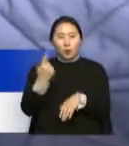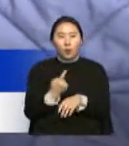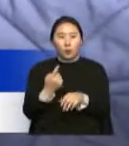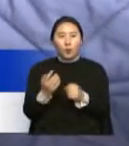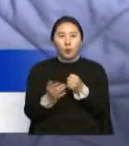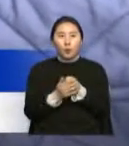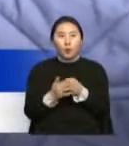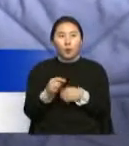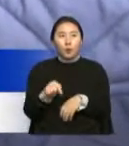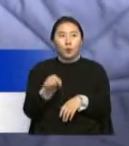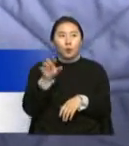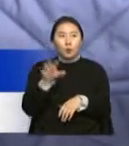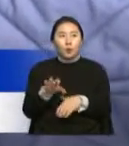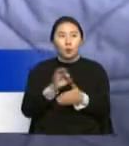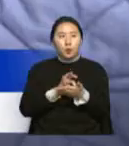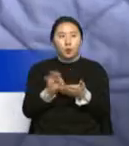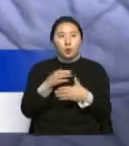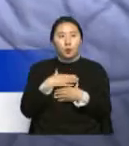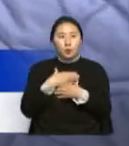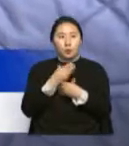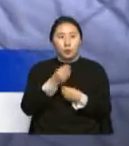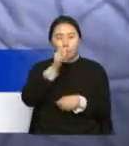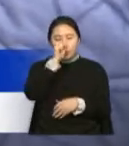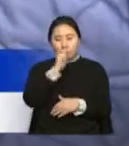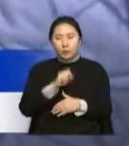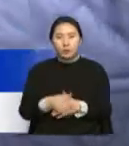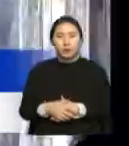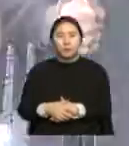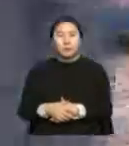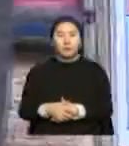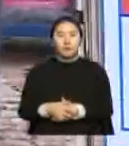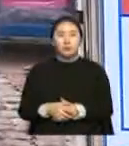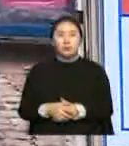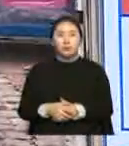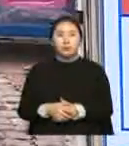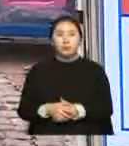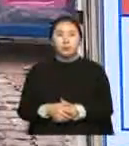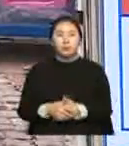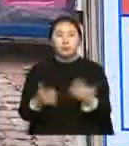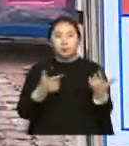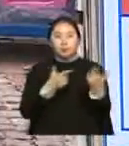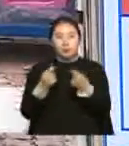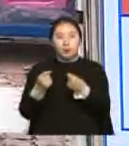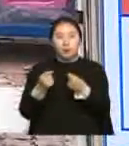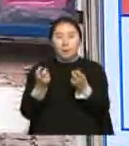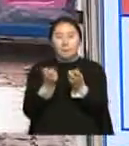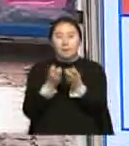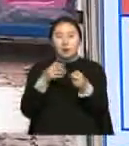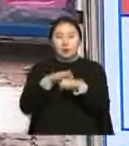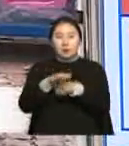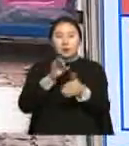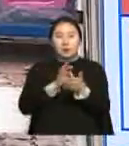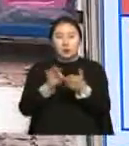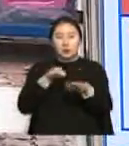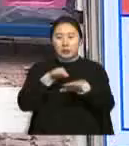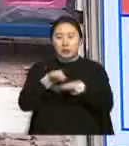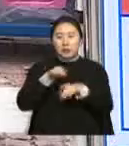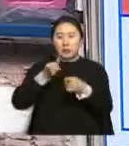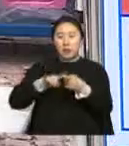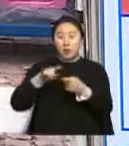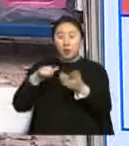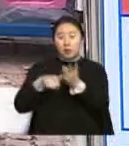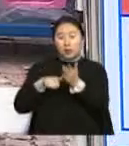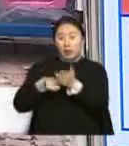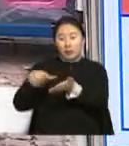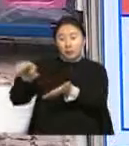됐고요. 이용하니까 편하고 좋은 것 같아요. 이 같은 드라이브스루 방식을 이용하면 차에 탄 채